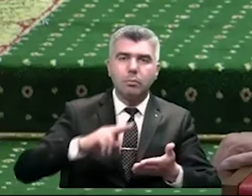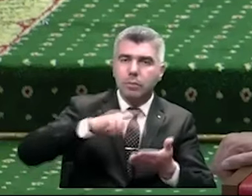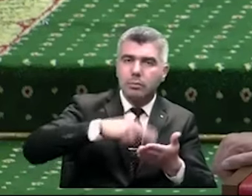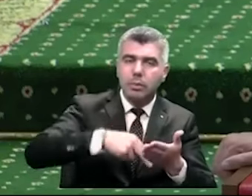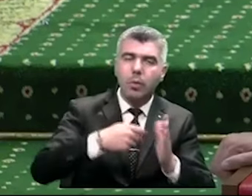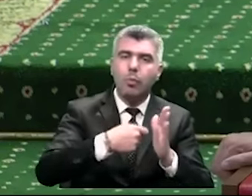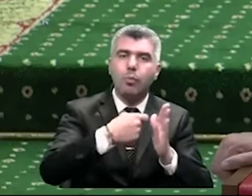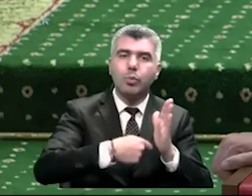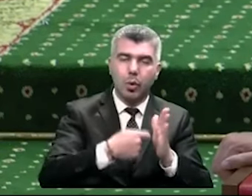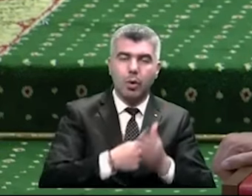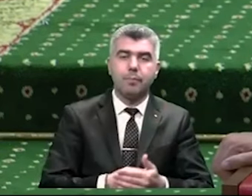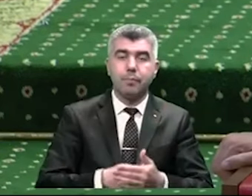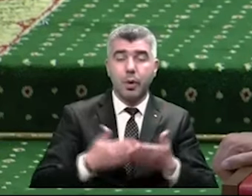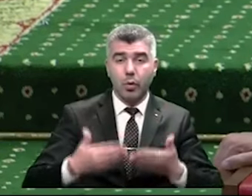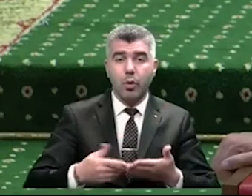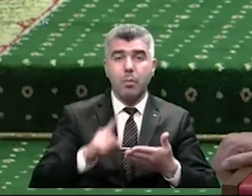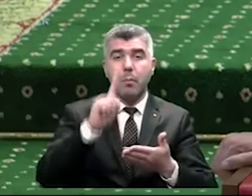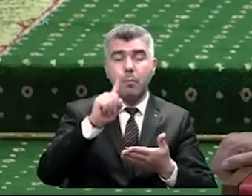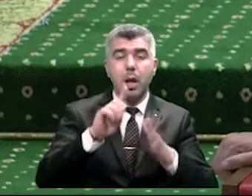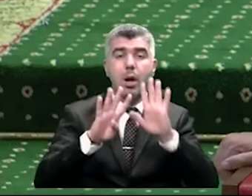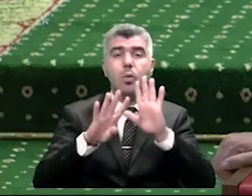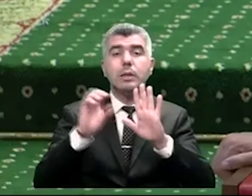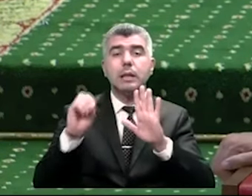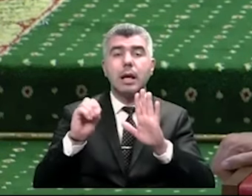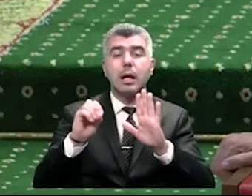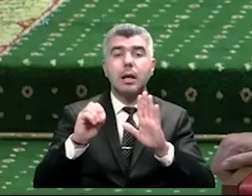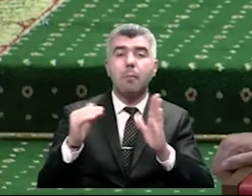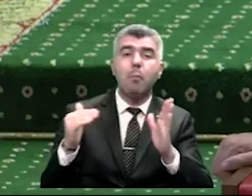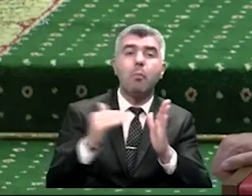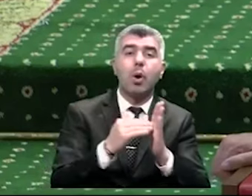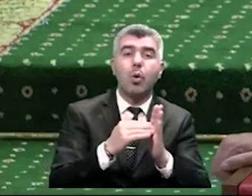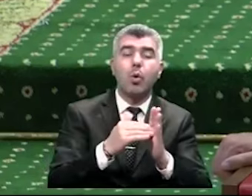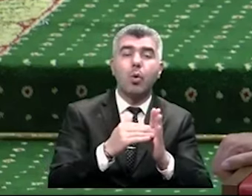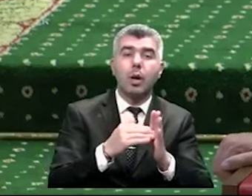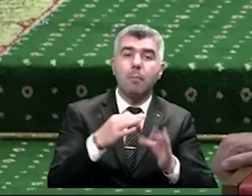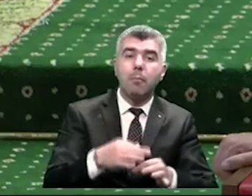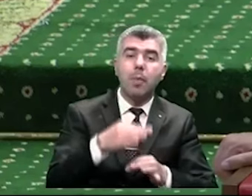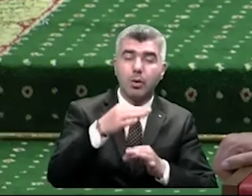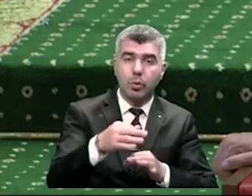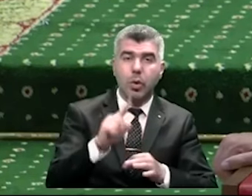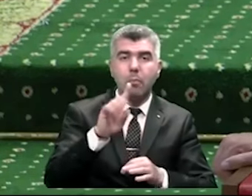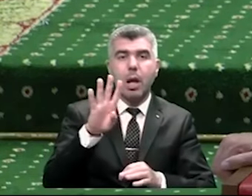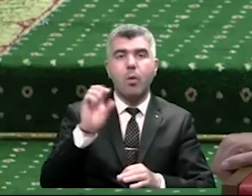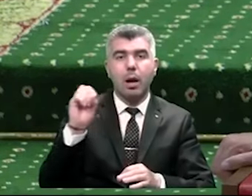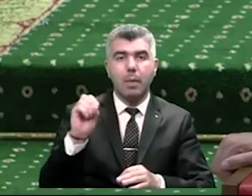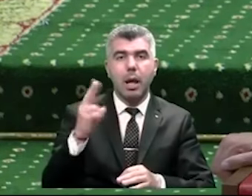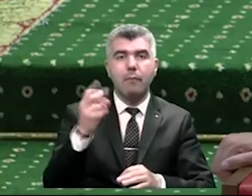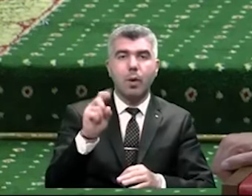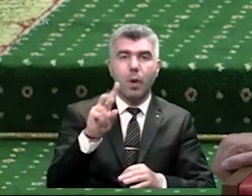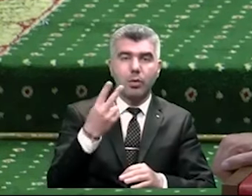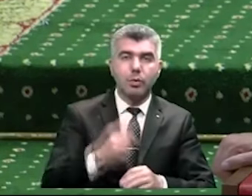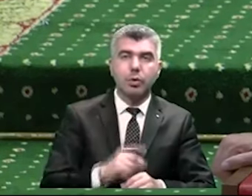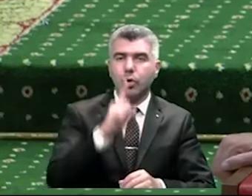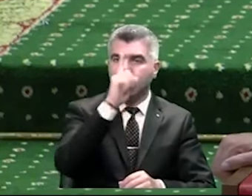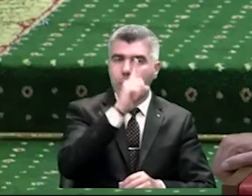المشاريع اليوم وصلنا 190 مليون متر مكعب اللي ديال التحليه كنا في 140 مليون في 2021 وان شاء